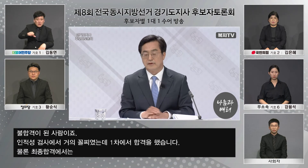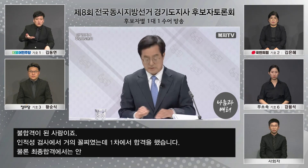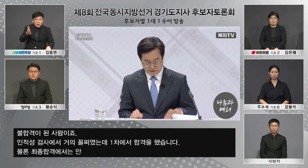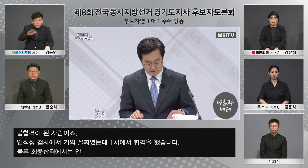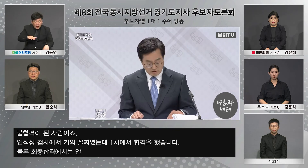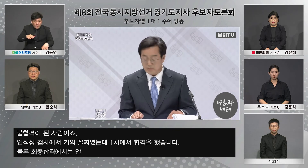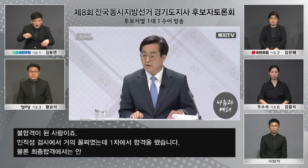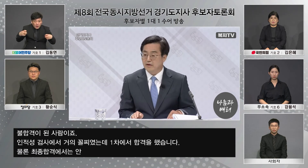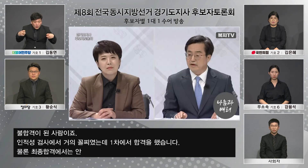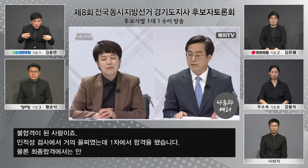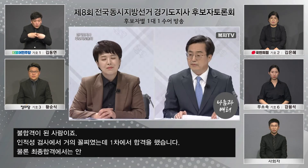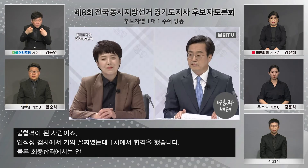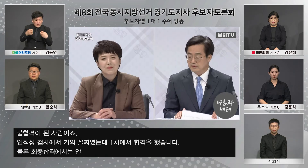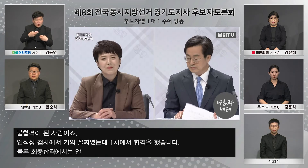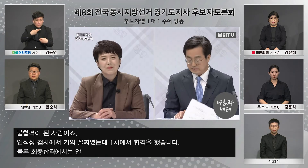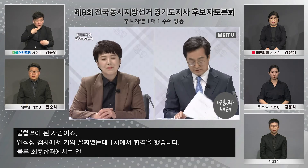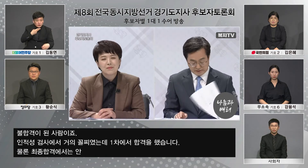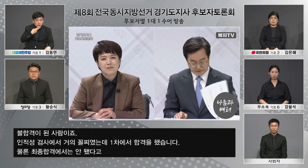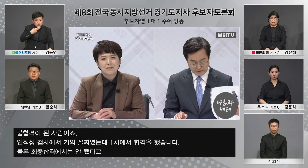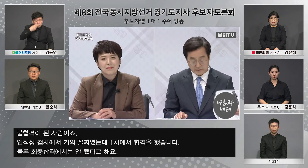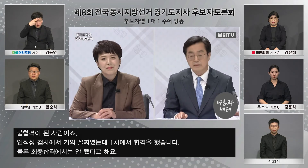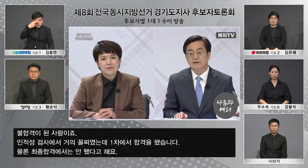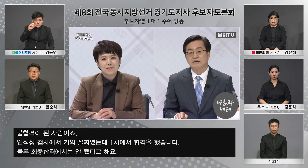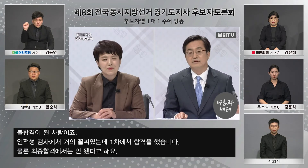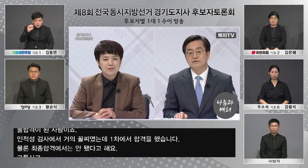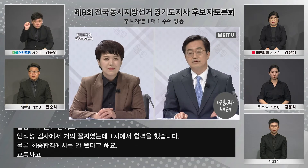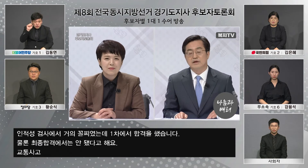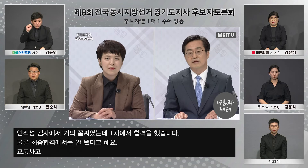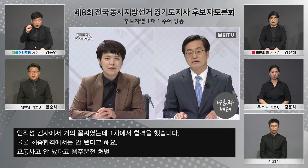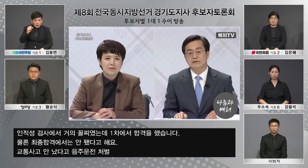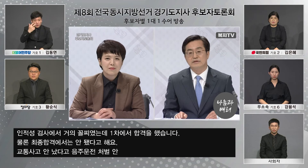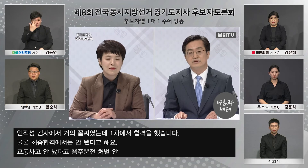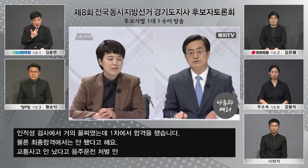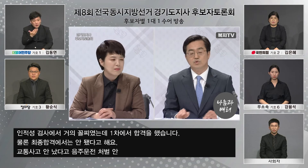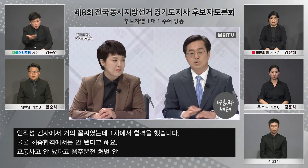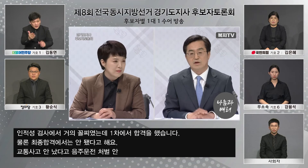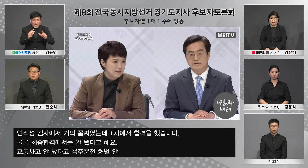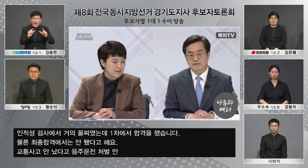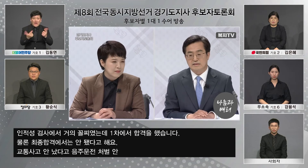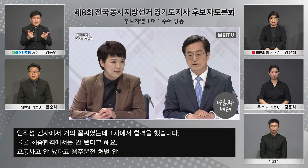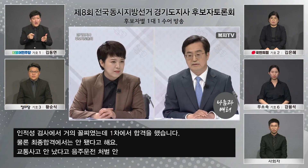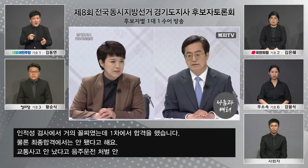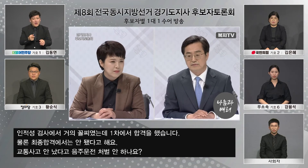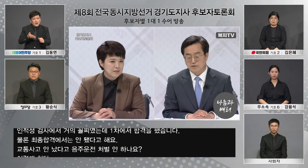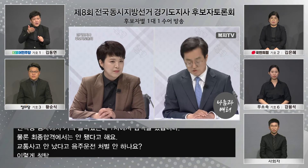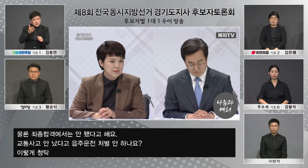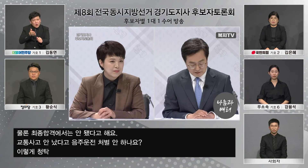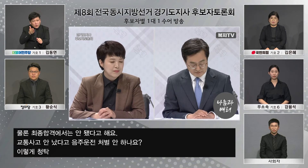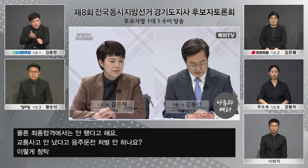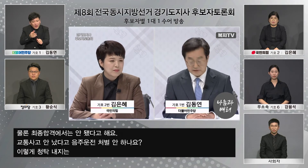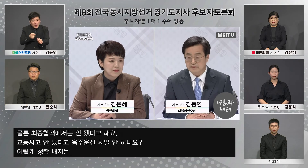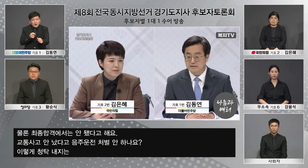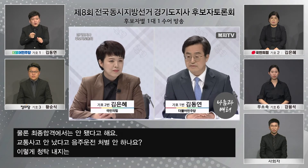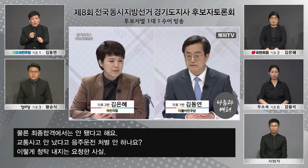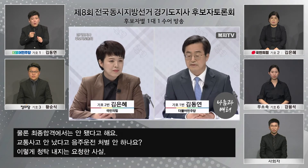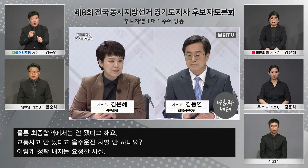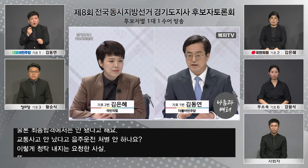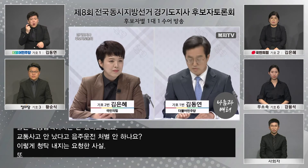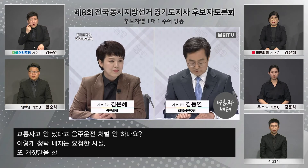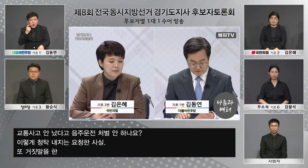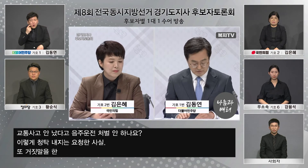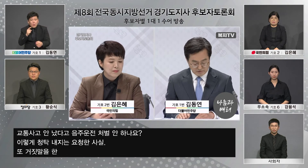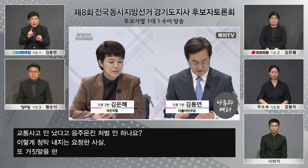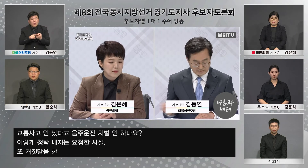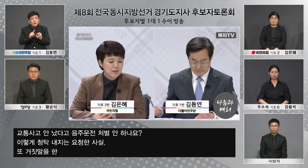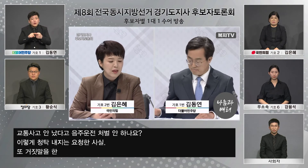음주운전 처벌 안 하나요? 이렇게 청탁 내지는 요청한 사실 또 거짓말한 사실에 대해서